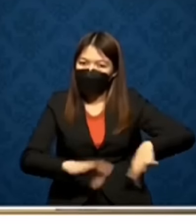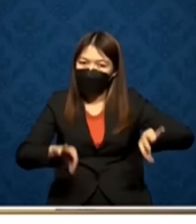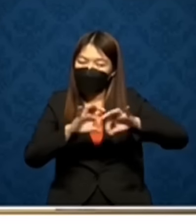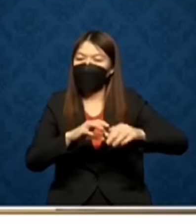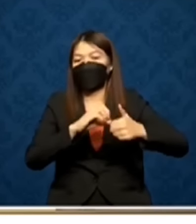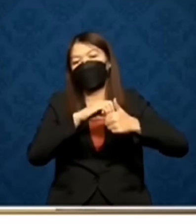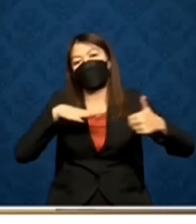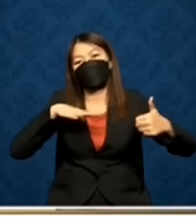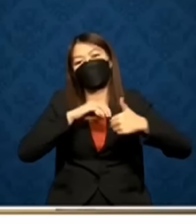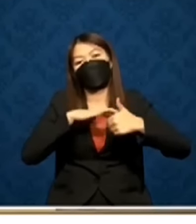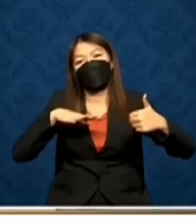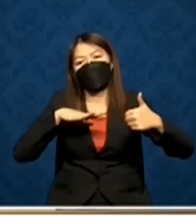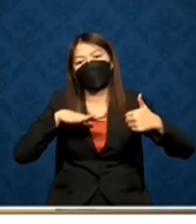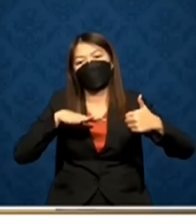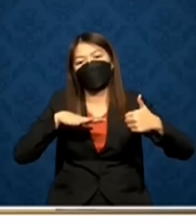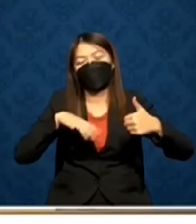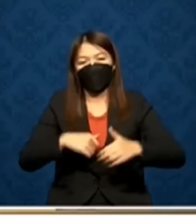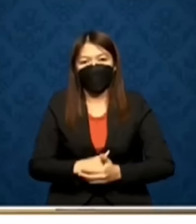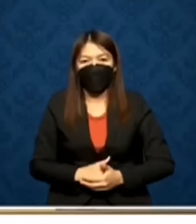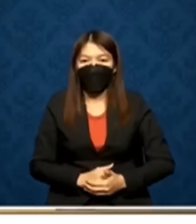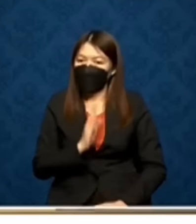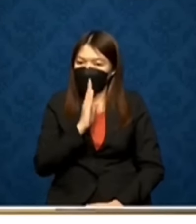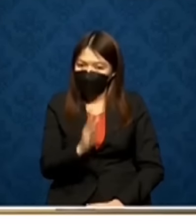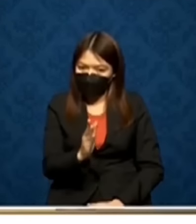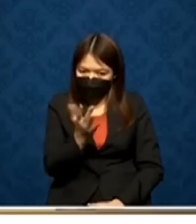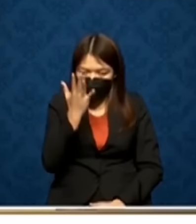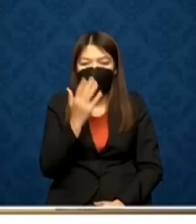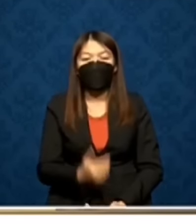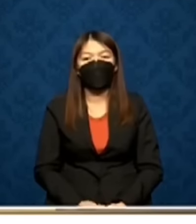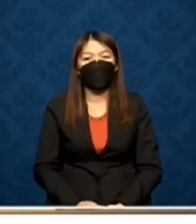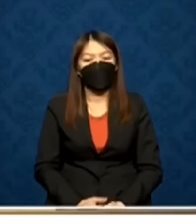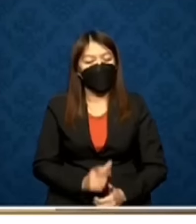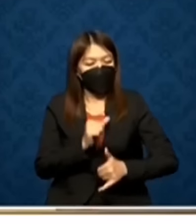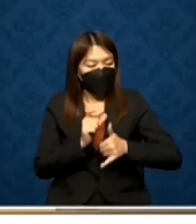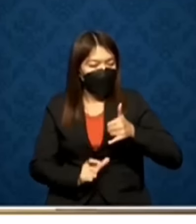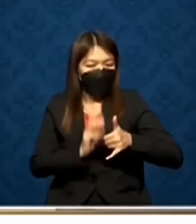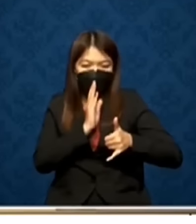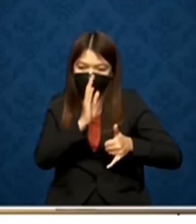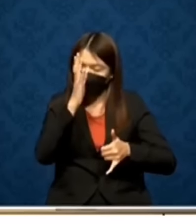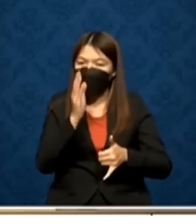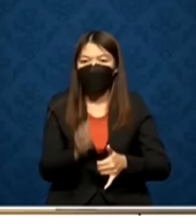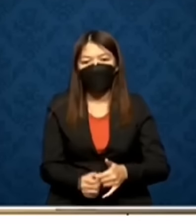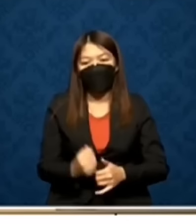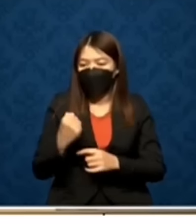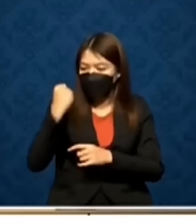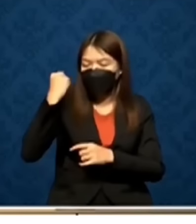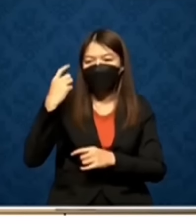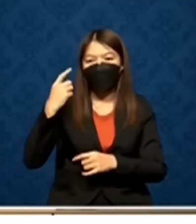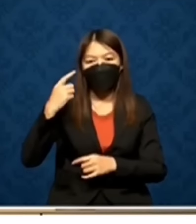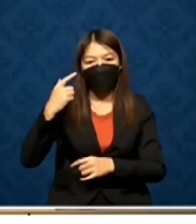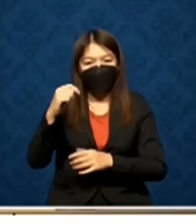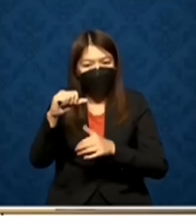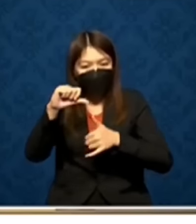ำถ้าผู้นำไม่สัตย์ซื่อถ้าคนไม่ซื่อสัตย์ที่แข็งแกร่งหรือคนชั่วที่แข็ง